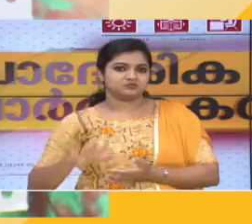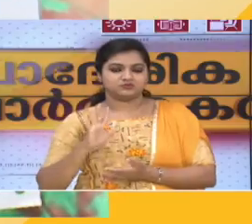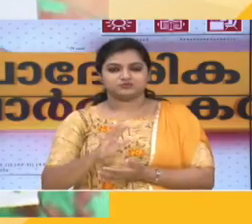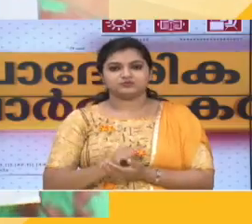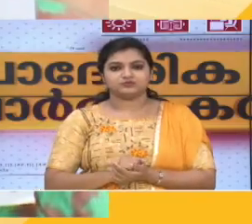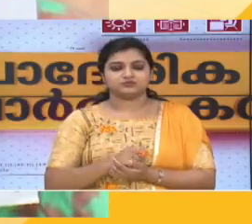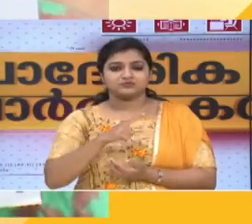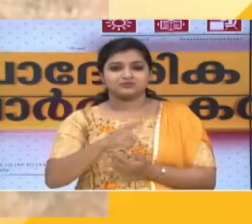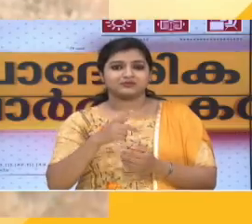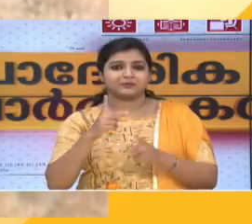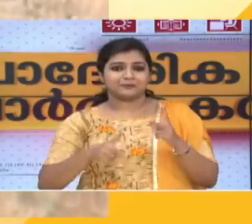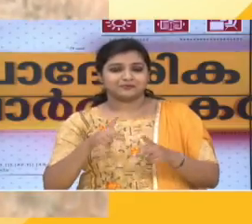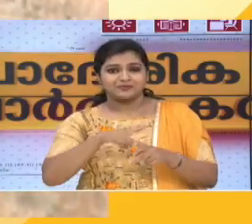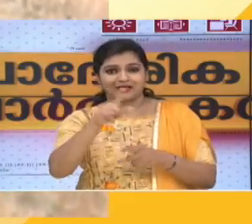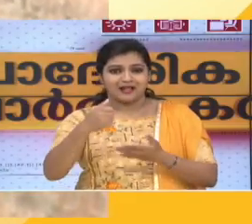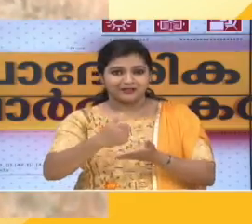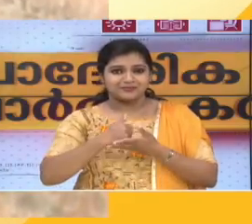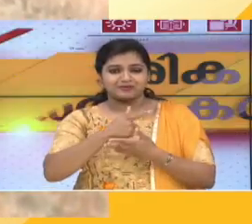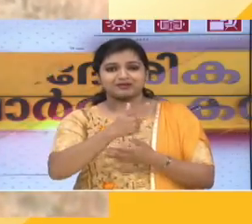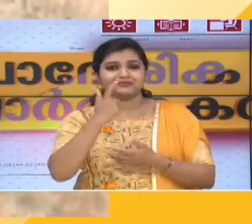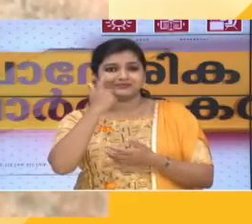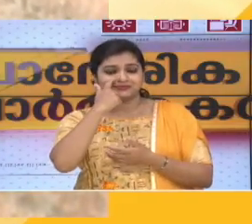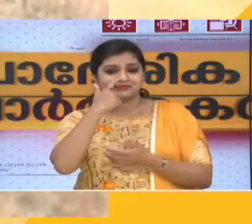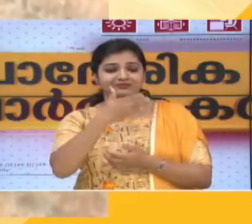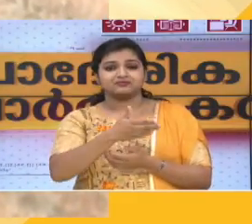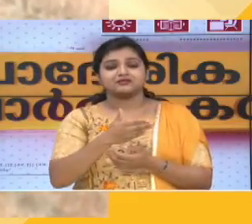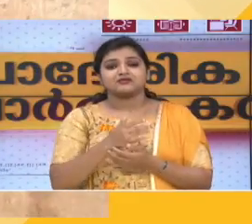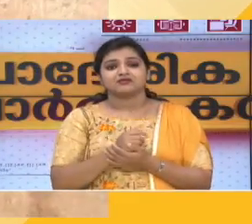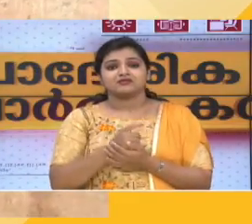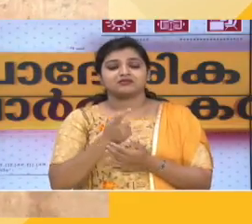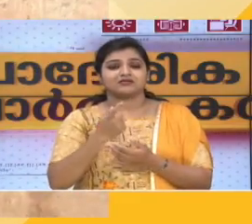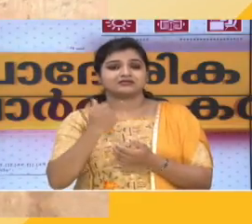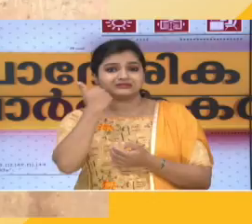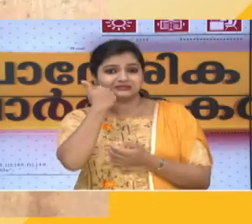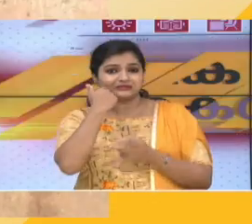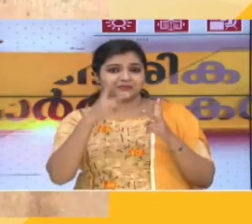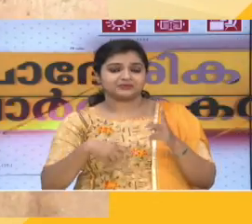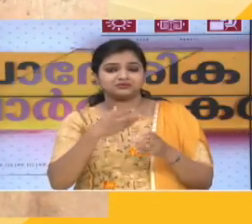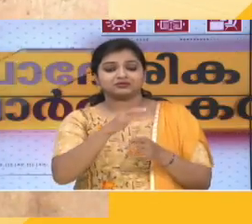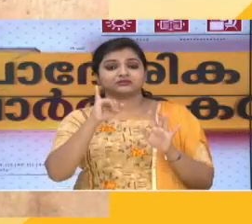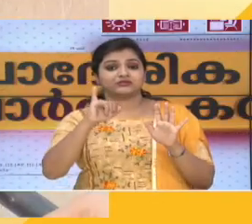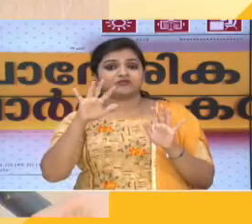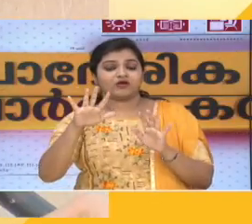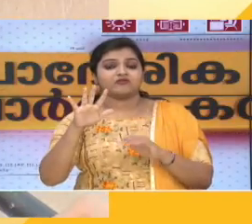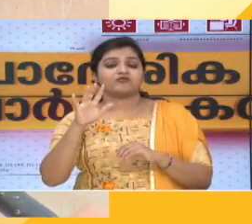നാട്ടുകാരുടെ സഹായത്തോടെ കഴിയുന്ന രോഗിയായ ഫിലോമിനയ്ക്ക് വന്ന 65,000 രൂപ കുടിശ്ശിക എങ്ങനെ അടച്ചു തീർക്കുമെന്നറിയാതെ പകച്ചു